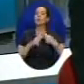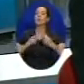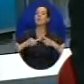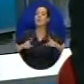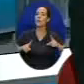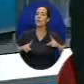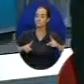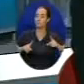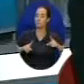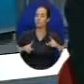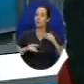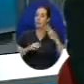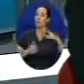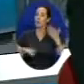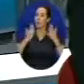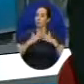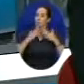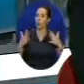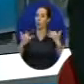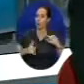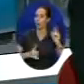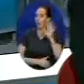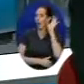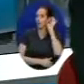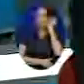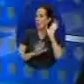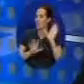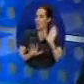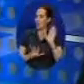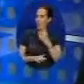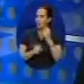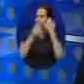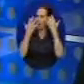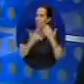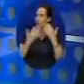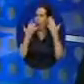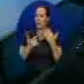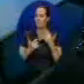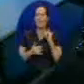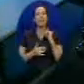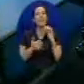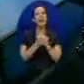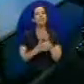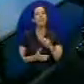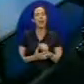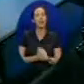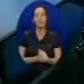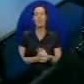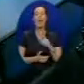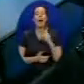שונים ויש הבדלים מהותיים. עכשיו כולם פה מקשיבים, אז כל אחד עושה חשבון איזה חברים יש לו.